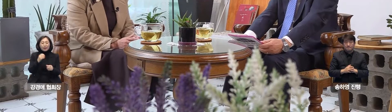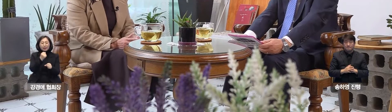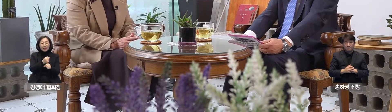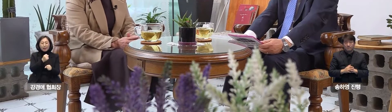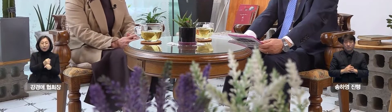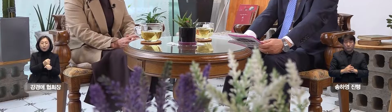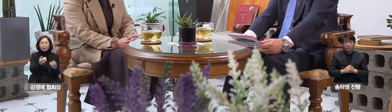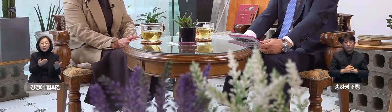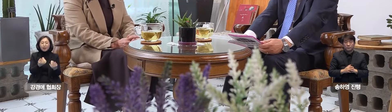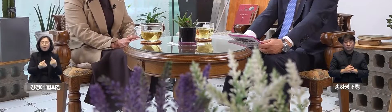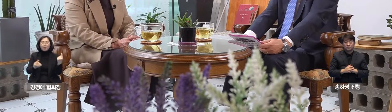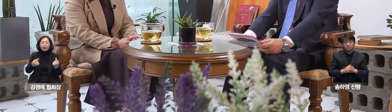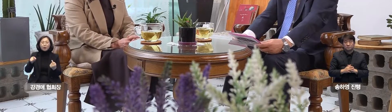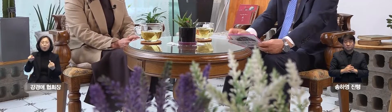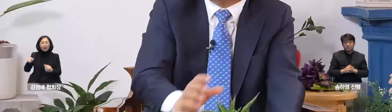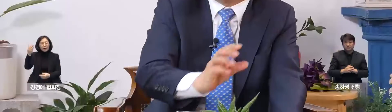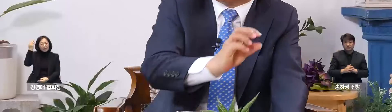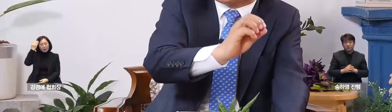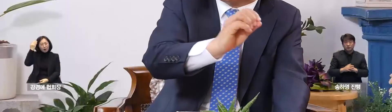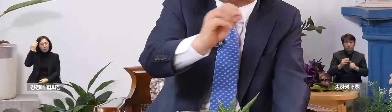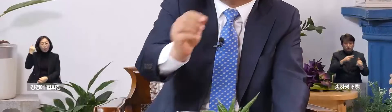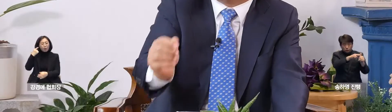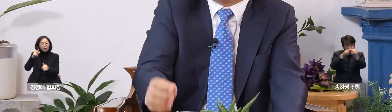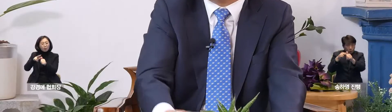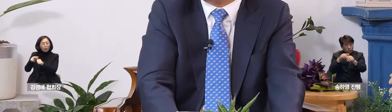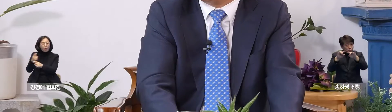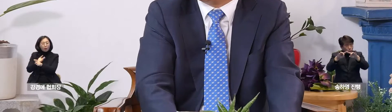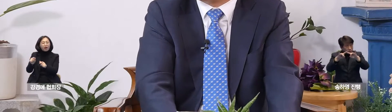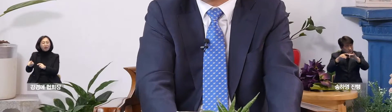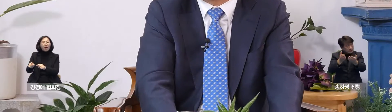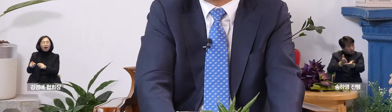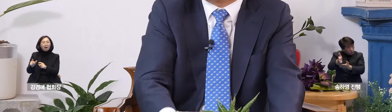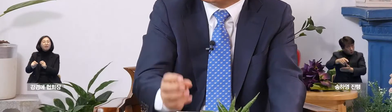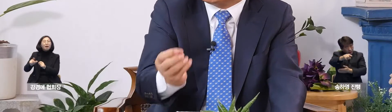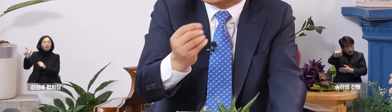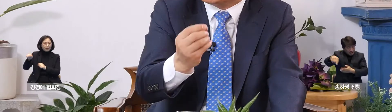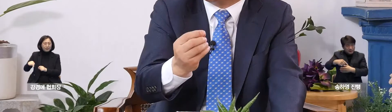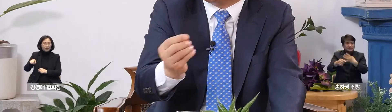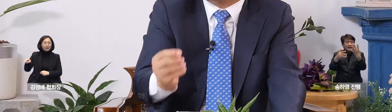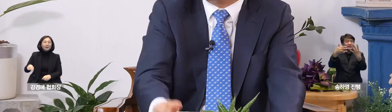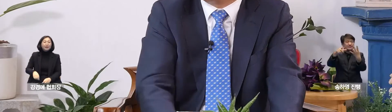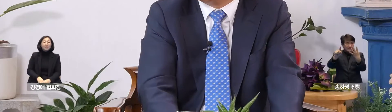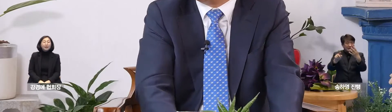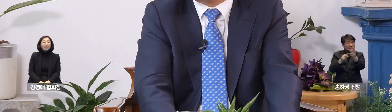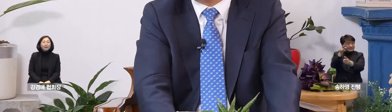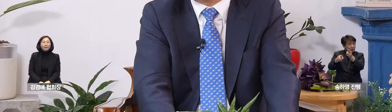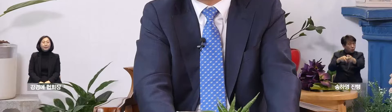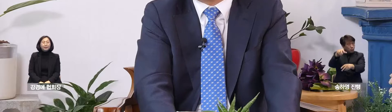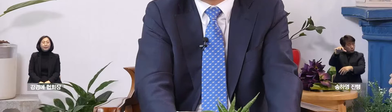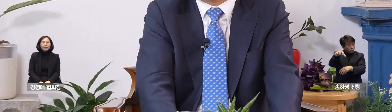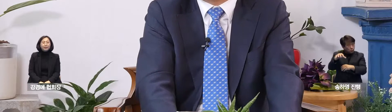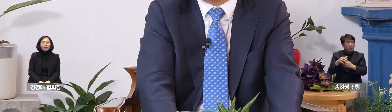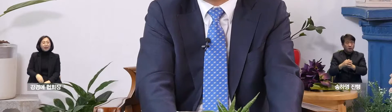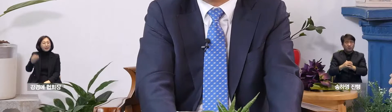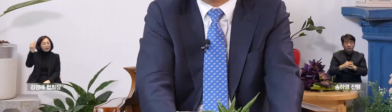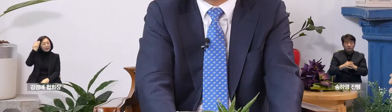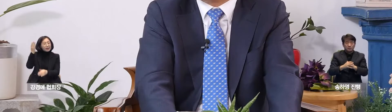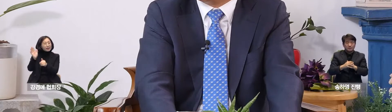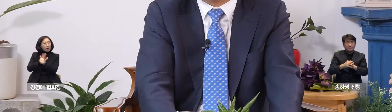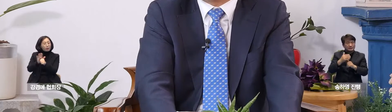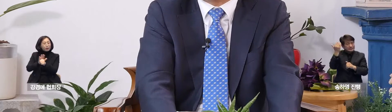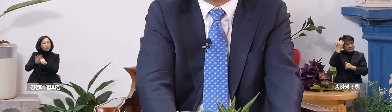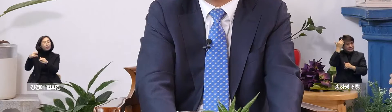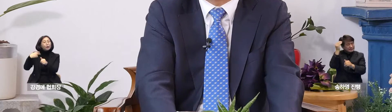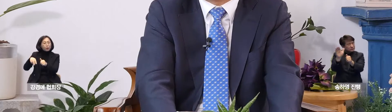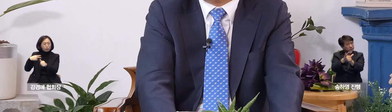더 확대될 수 있는 정보통신계통업은 4차 산업 관련 산업 쪽으로 아니면은 지식서비스 교육이나